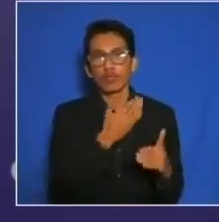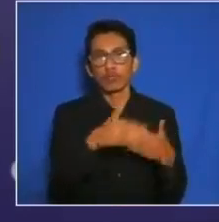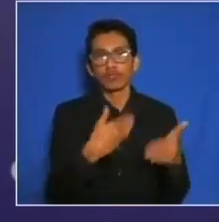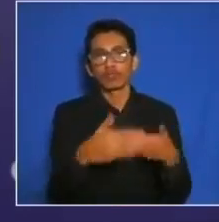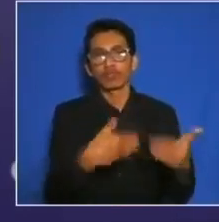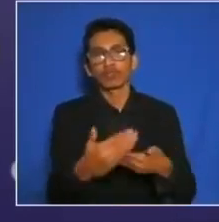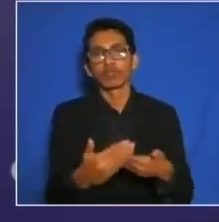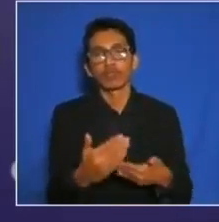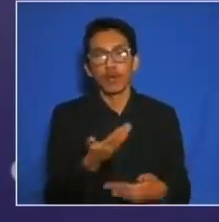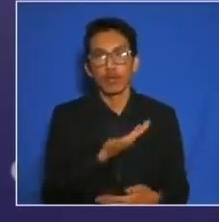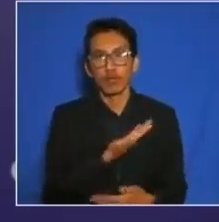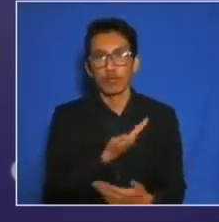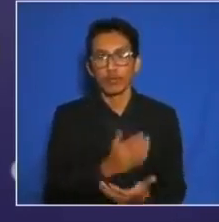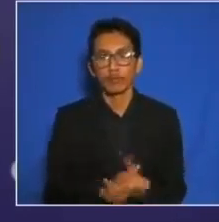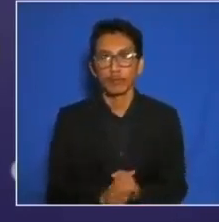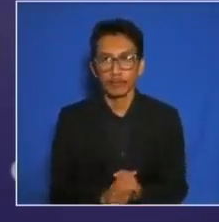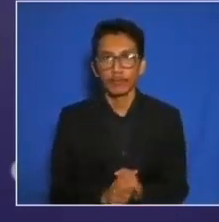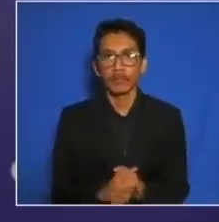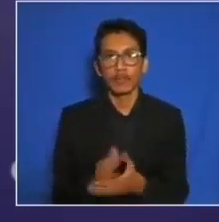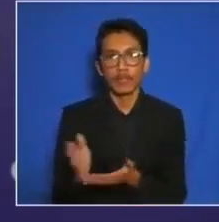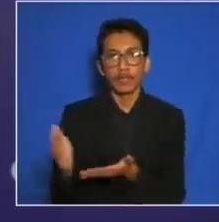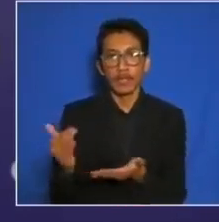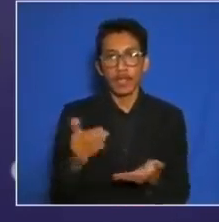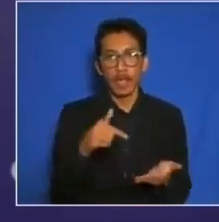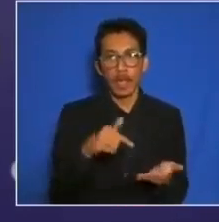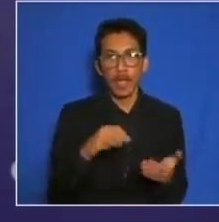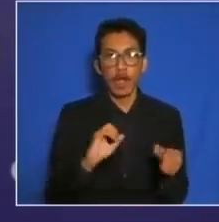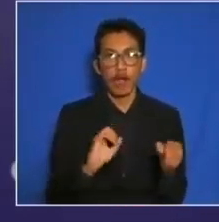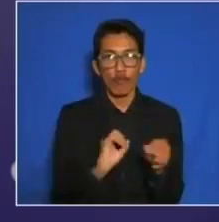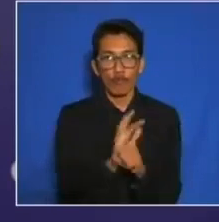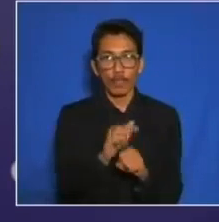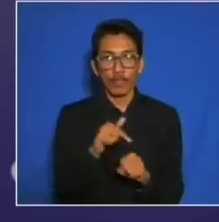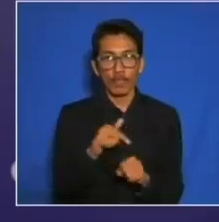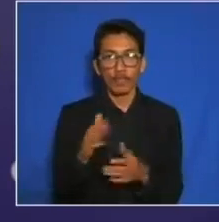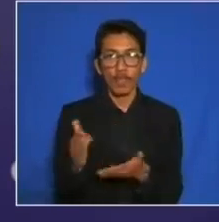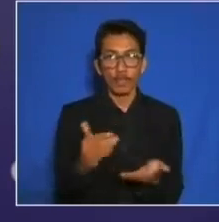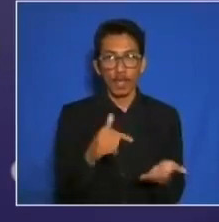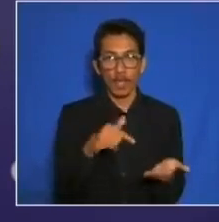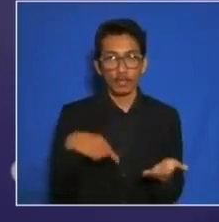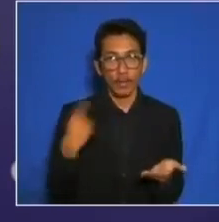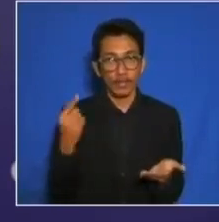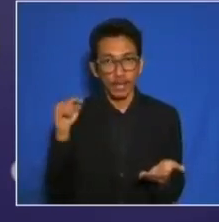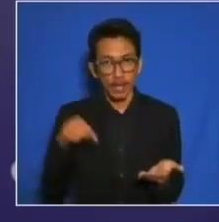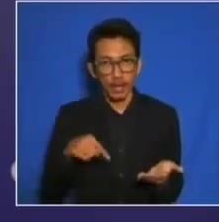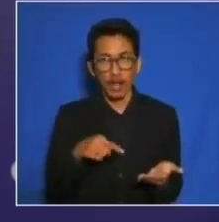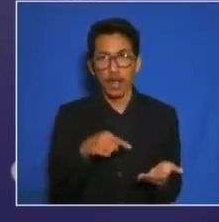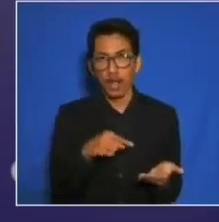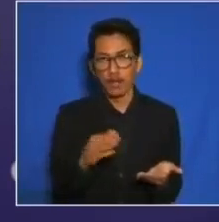Saudara-saudara, data COVID yang kita dapatkan, COVID-19 yang kita dapatkan sampai dengan saat ini,